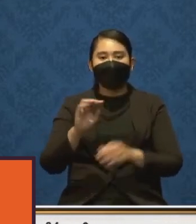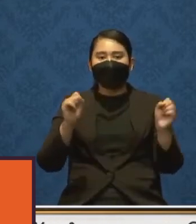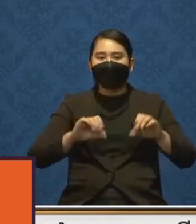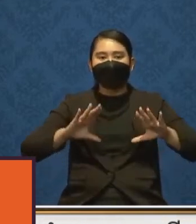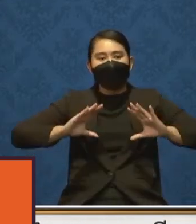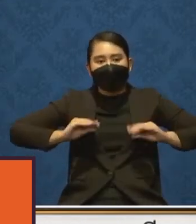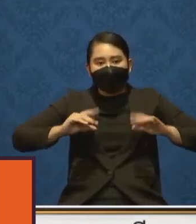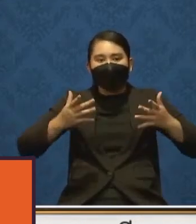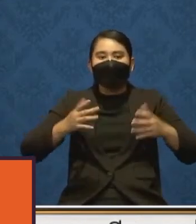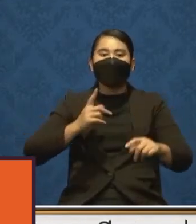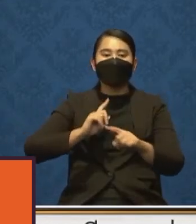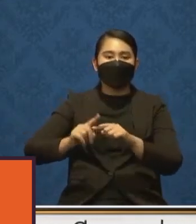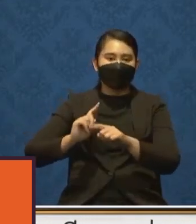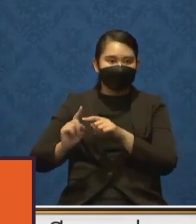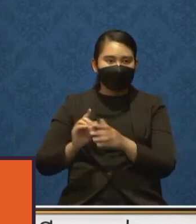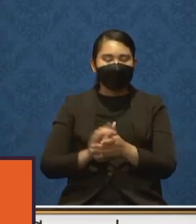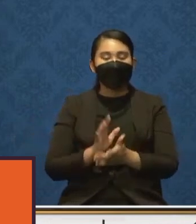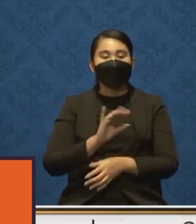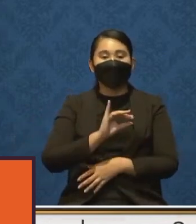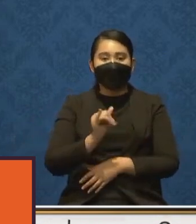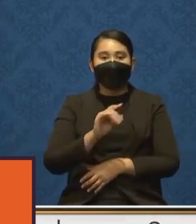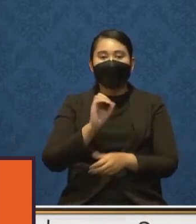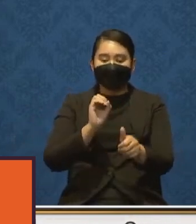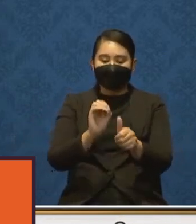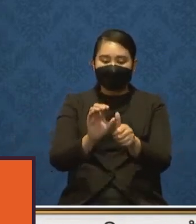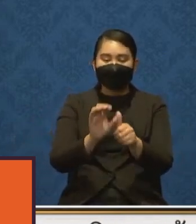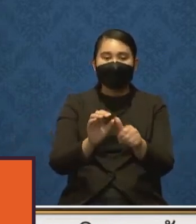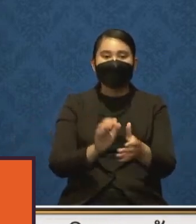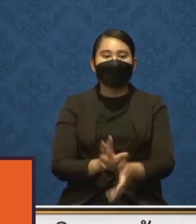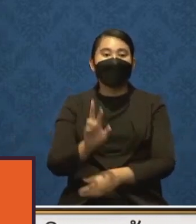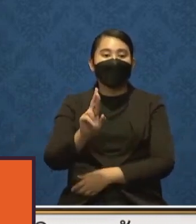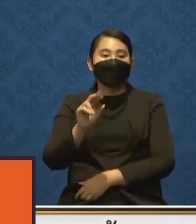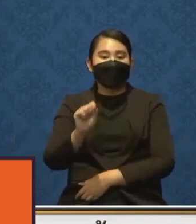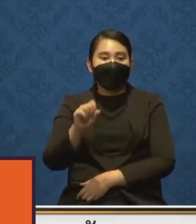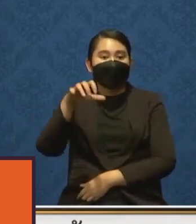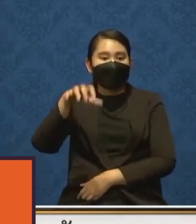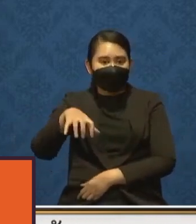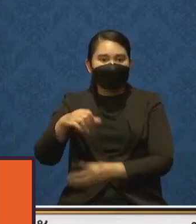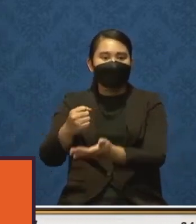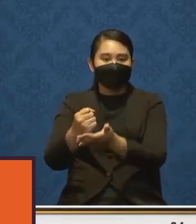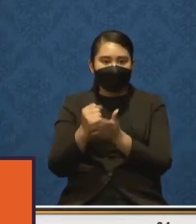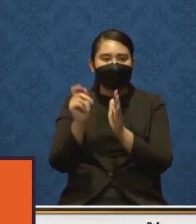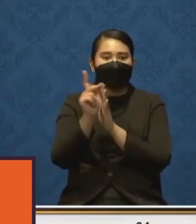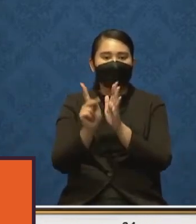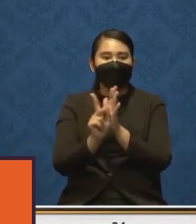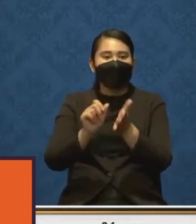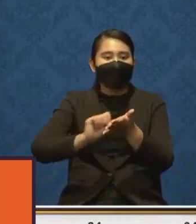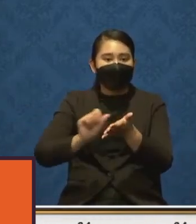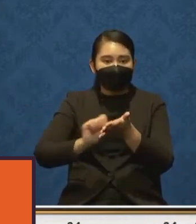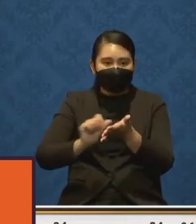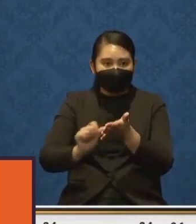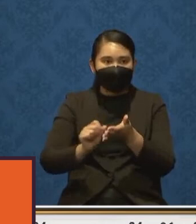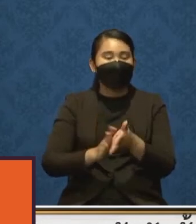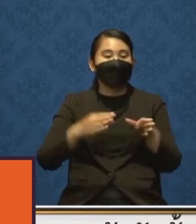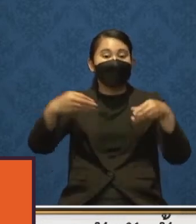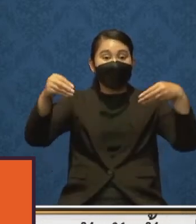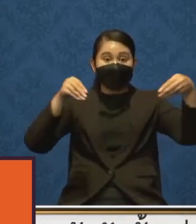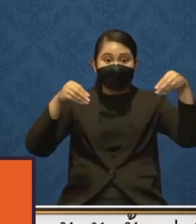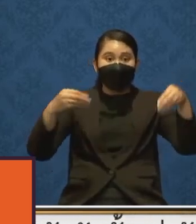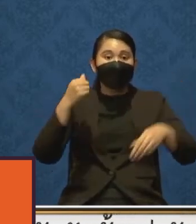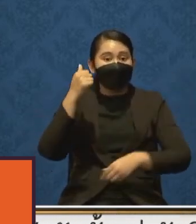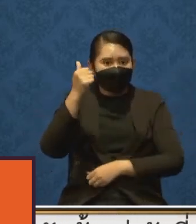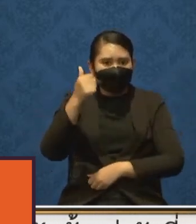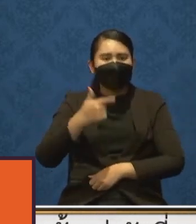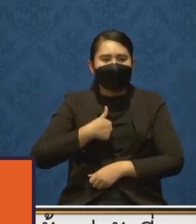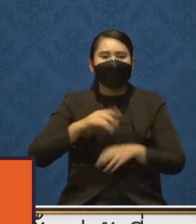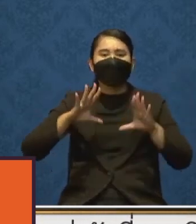ละในขณะเดีวกัน ท่านกมีข้อเสนอแว่ให้รฐษภาช่วยแ้กฎหมายเพื่ให้ทานช่วยปรณีปนอมได้เรื่องนี้